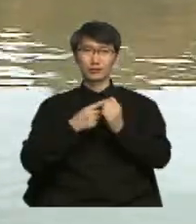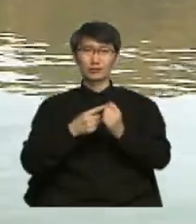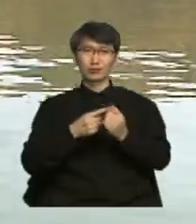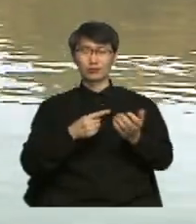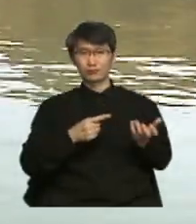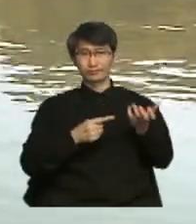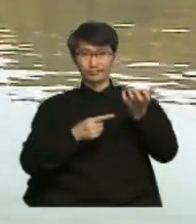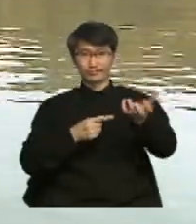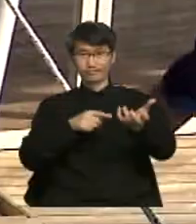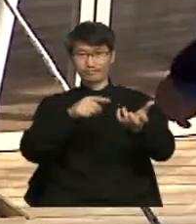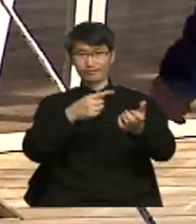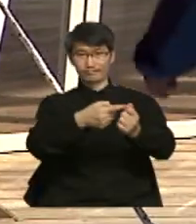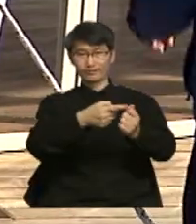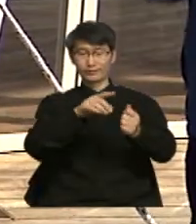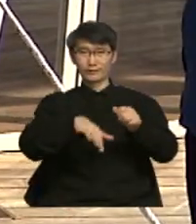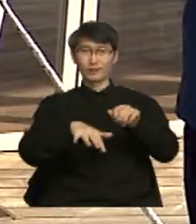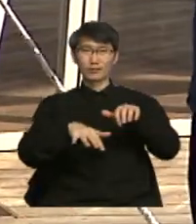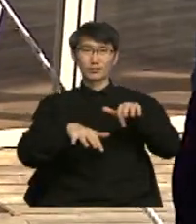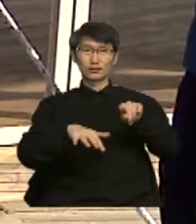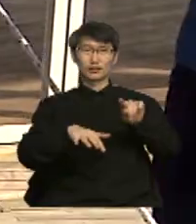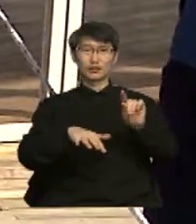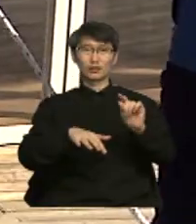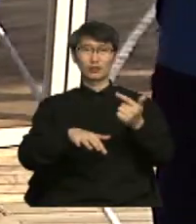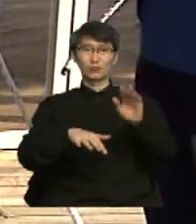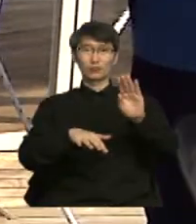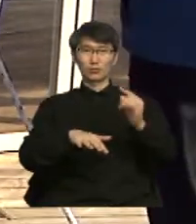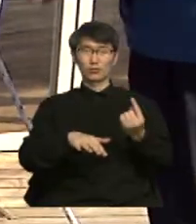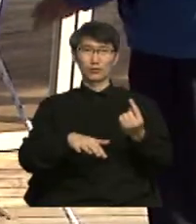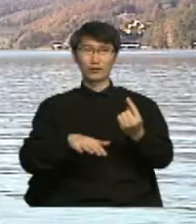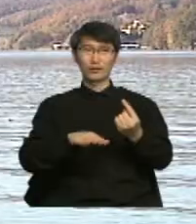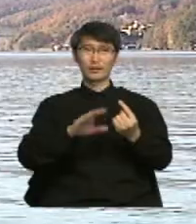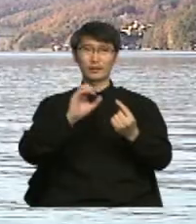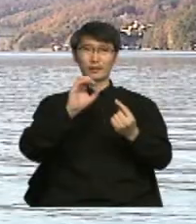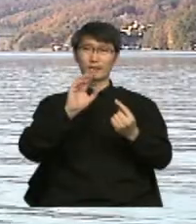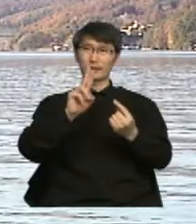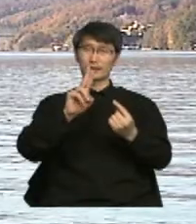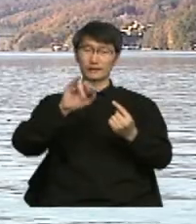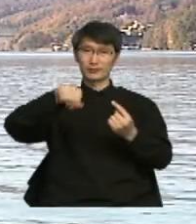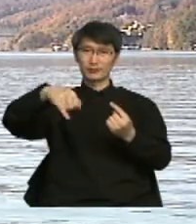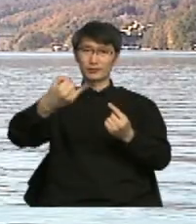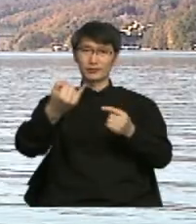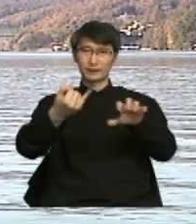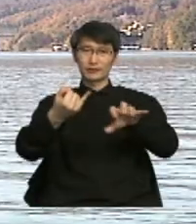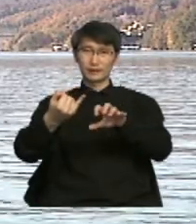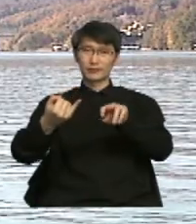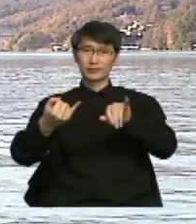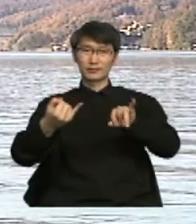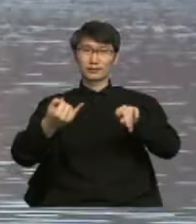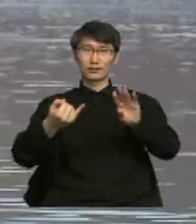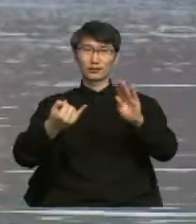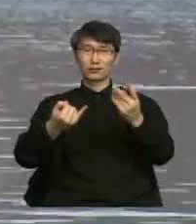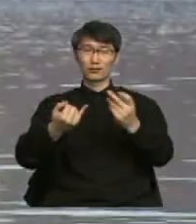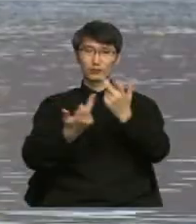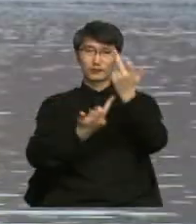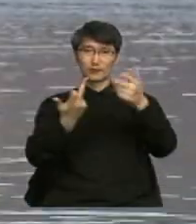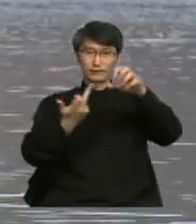경유지 선착장인 천주천보수련원의 HJ 마리나에서는 신선봉 순환